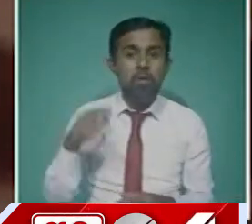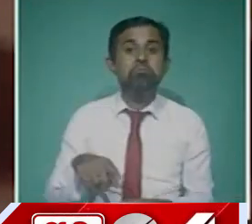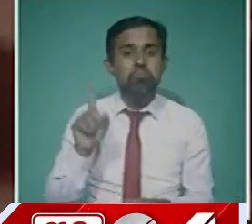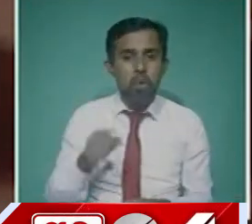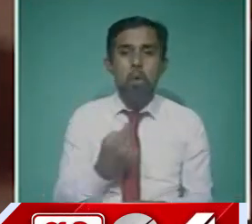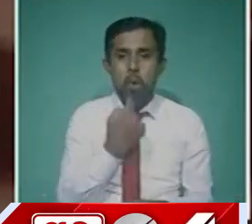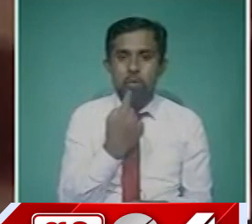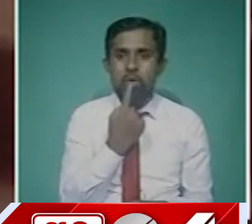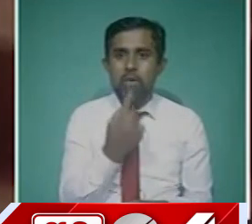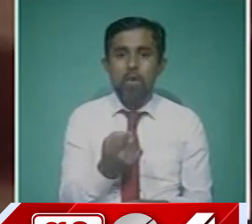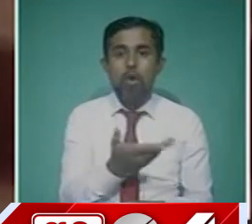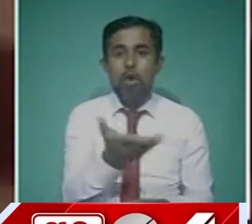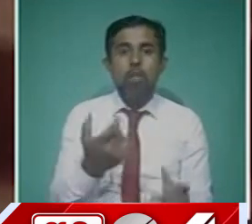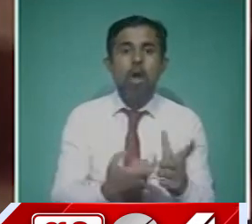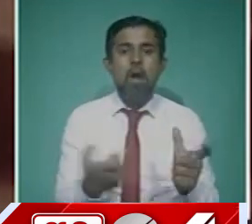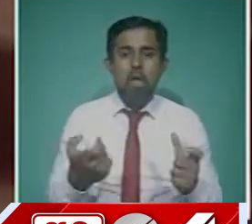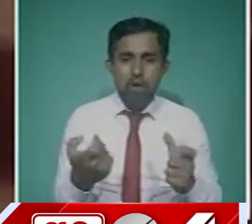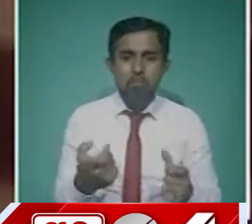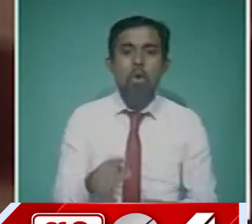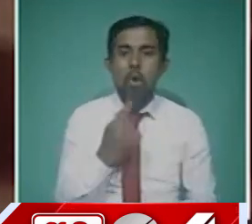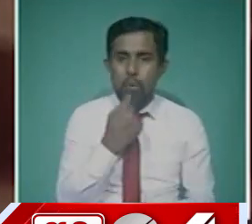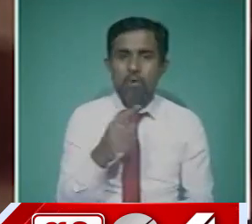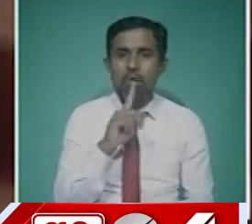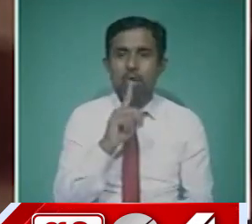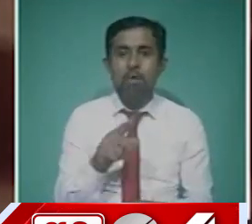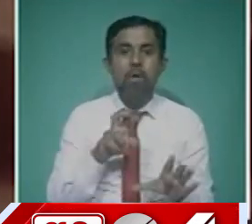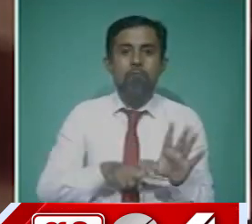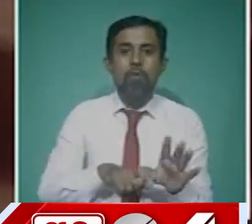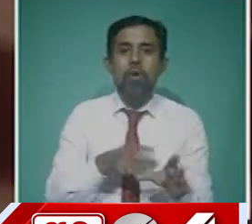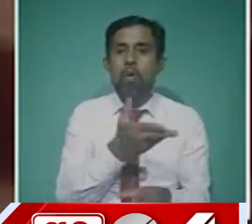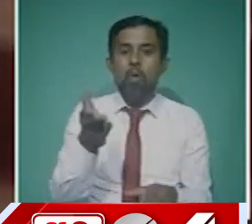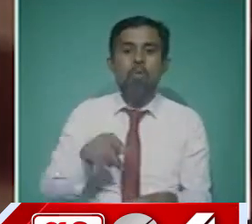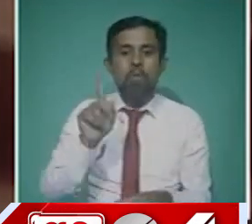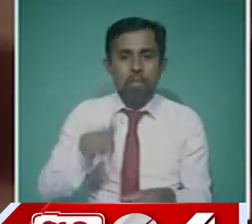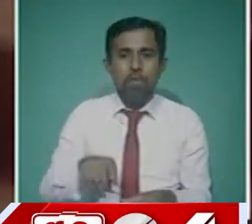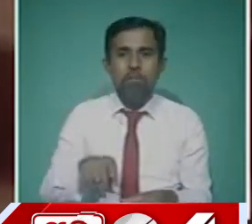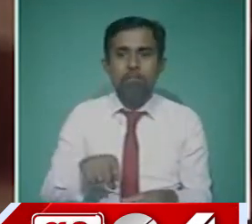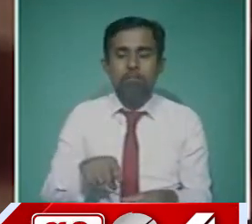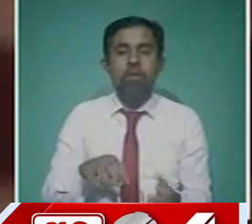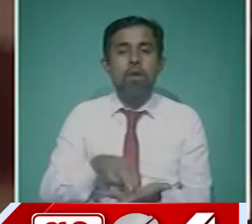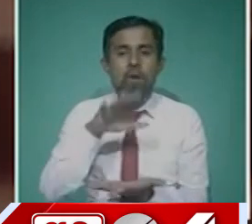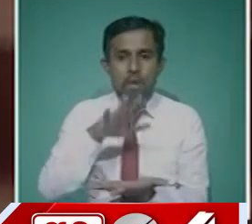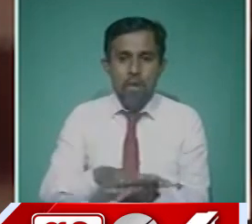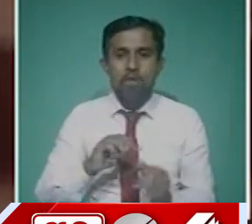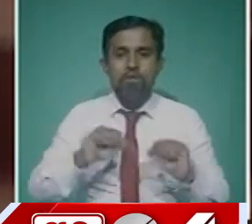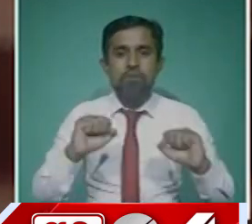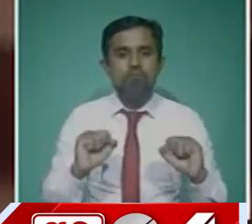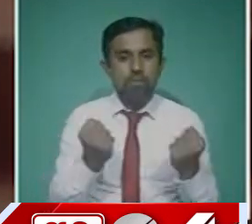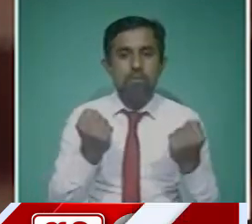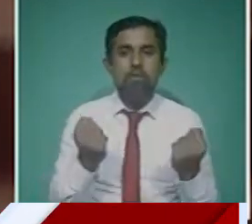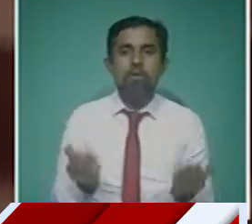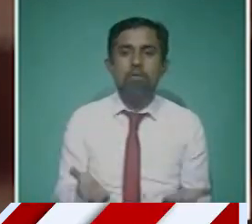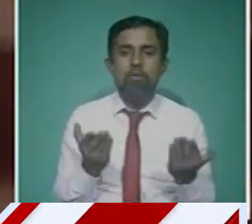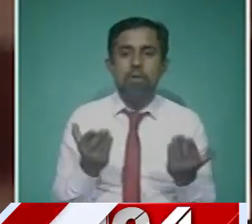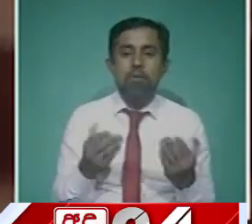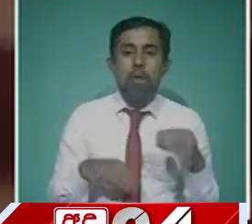කරනවා. තමුන්නාන්සේලාගේ ඥාතියොත් මේක අනුමත කරනවා. මේ වාඩි වෙලා ඉන්න ඔක්කොමත් මේක අනුමත කරනවා. අනිවාර්යෙන් අරගලයක් ශක්තිමත් ඇවිල්ලා